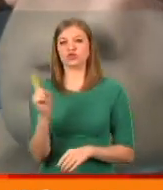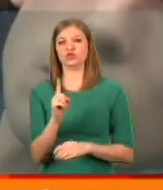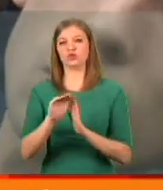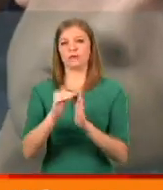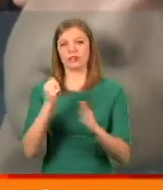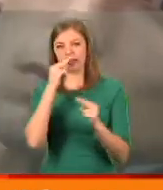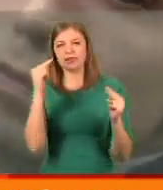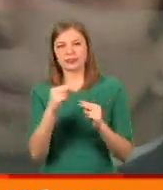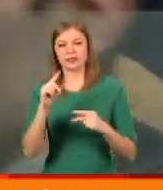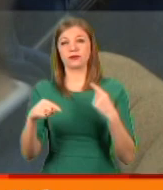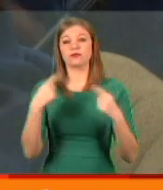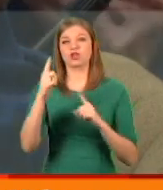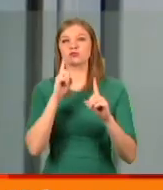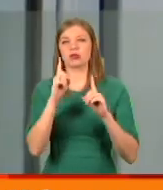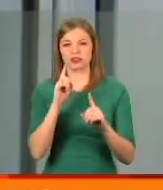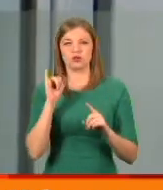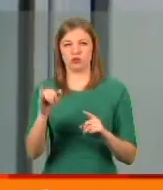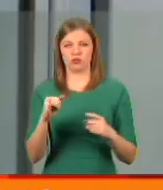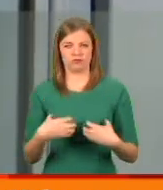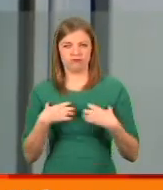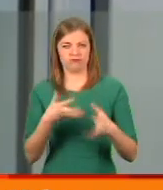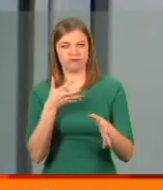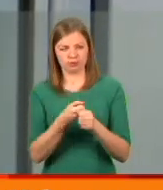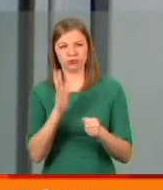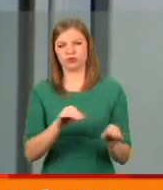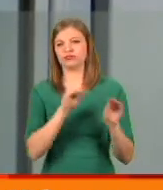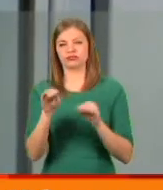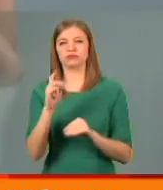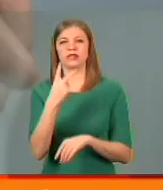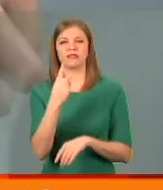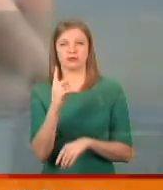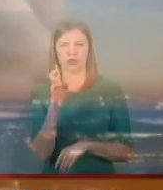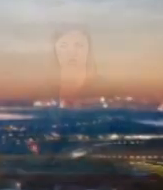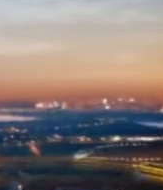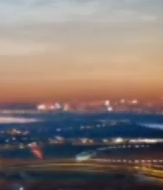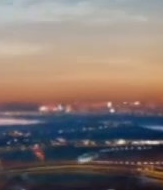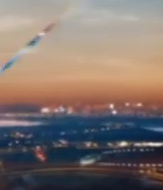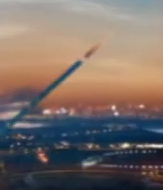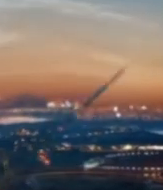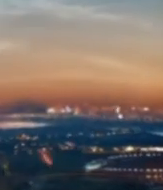викликати свідків. Наступне засідання у резонансній справі призначене на 21 березня.